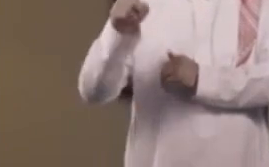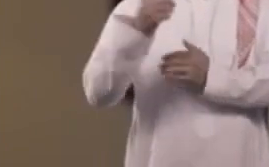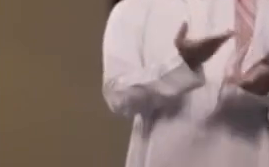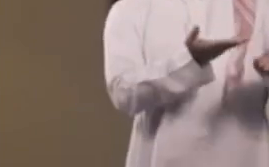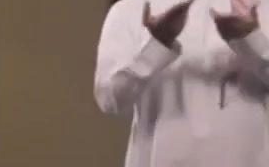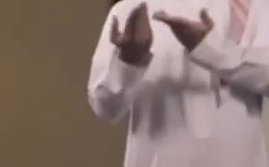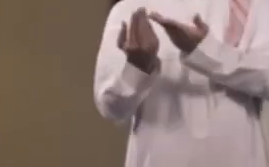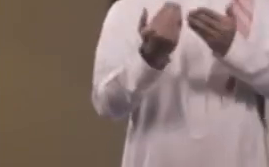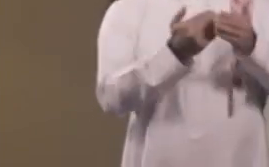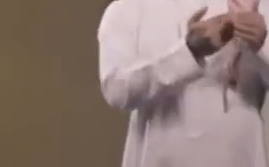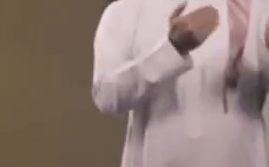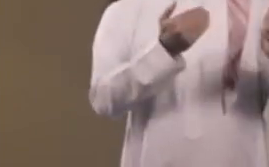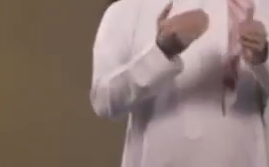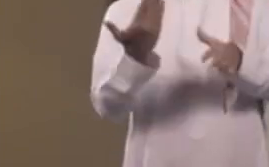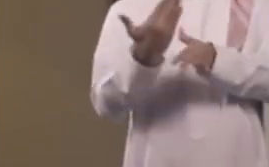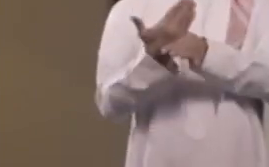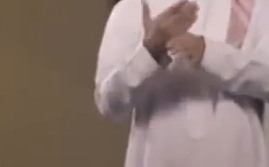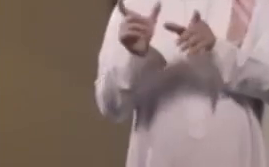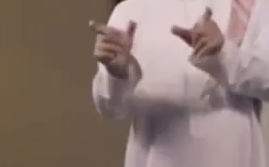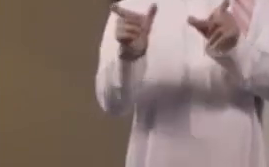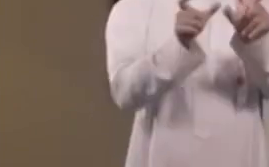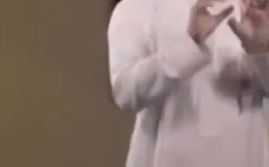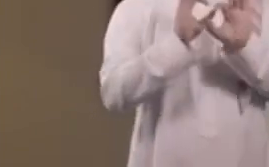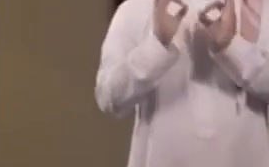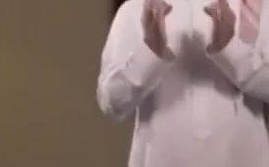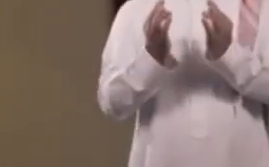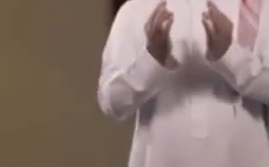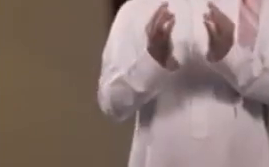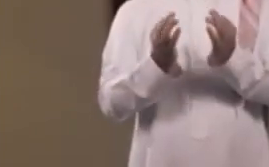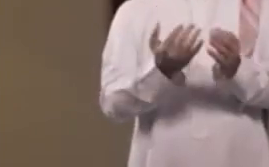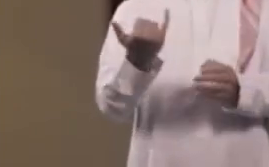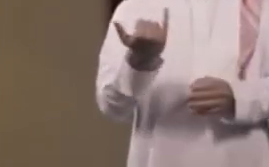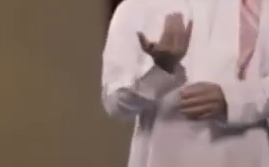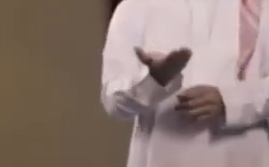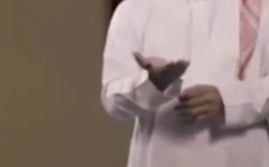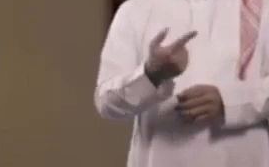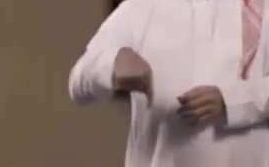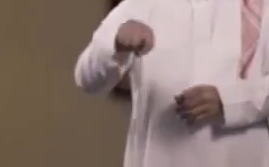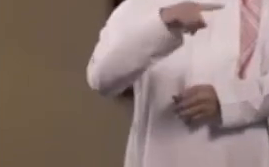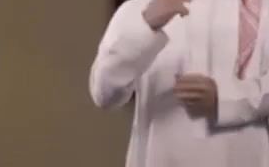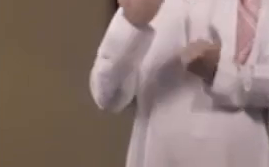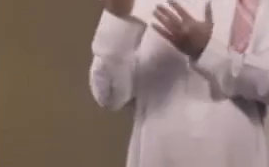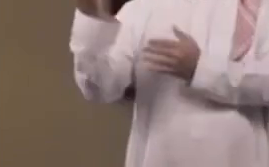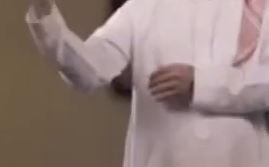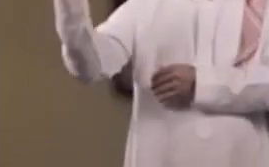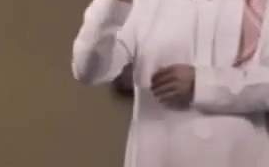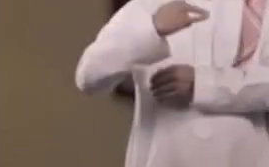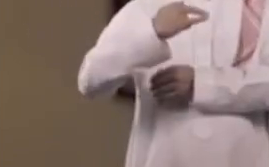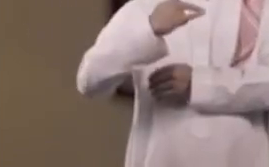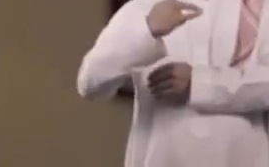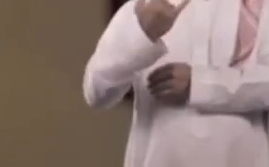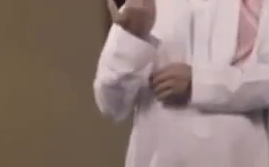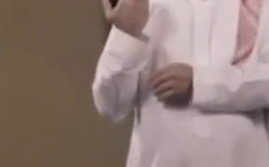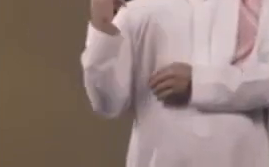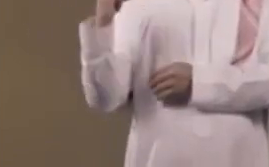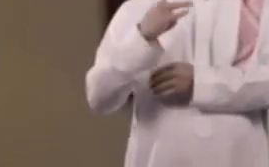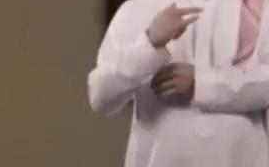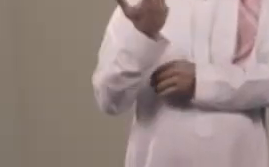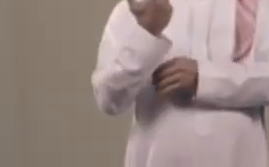زوار، وذلك حفاظا على سلامة أحبابك ومجتمعك، وهذا هو المطلوب من كل شخص رجع من خارج المملكة مؤخرا